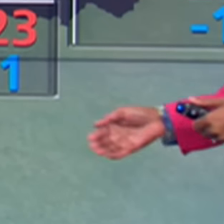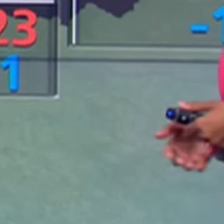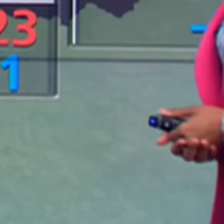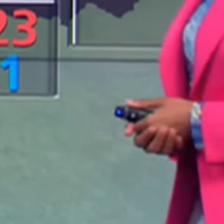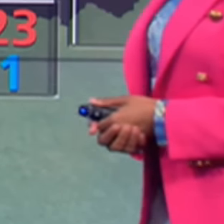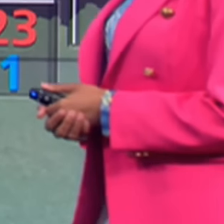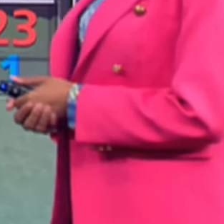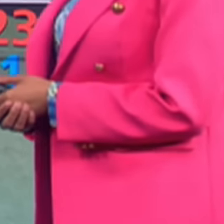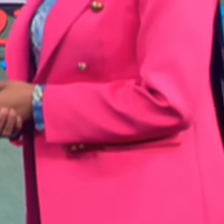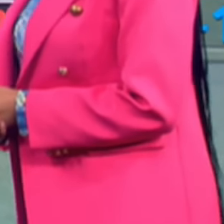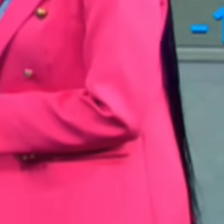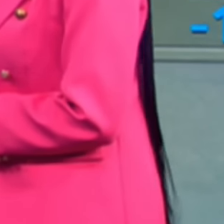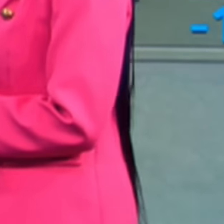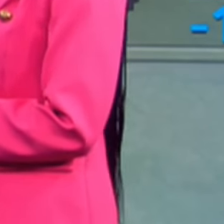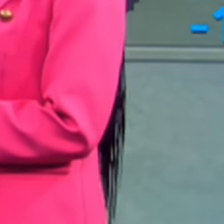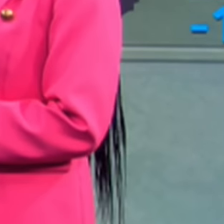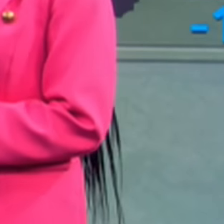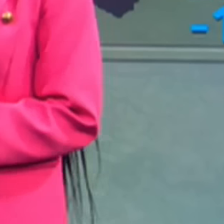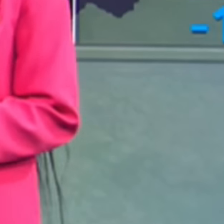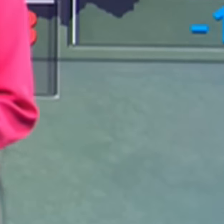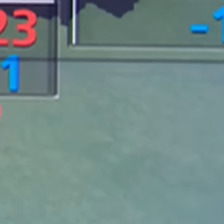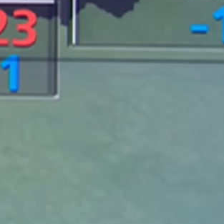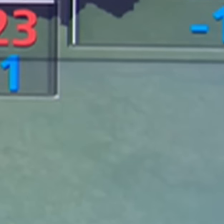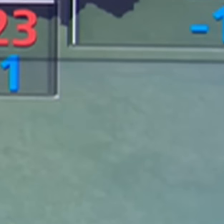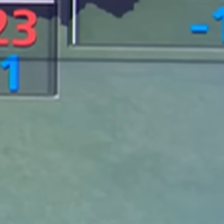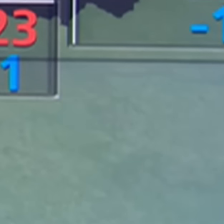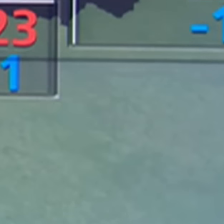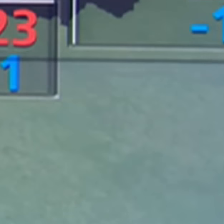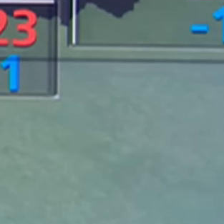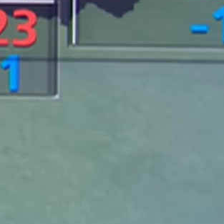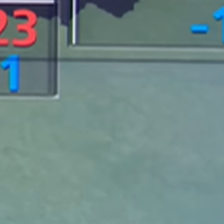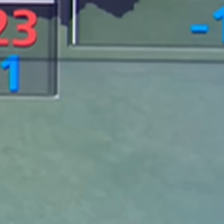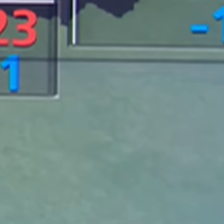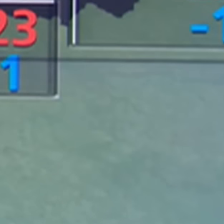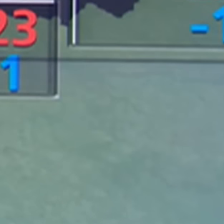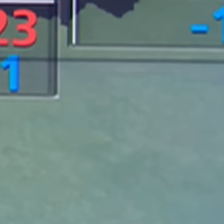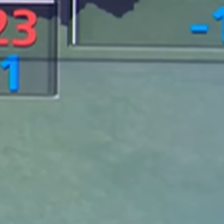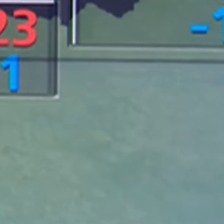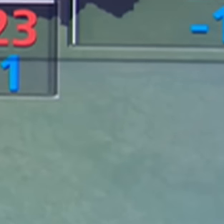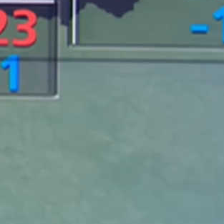digata di le 3 go a go di le 24 mme Taung ka grata e le 1 go a go di le